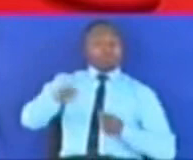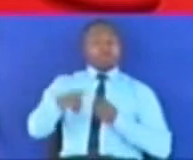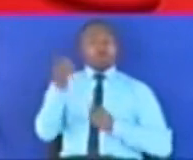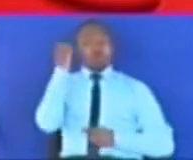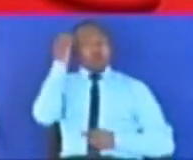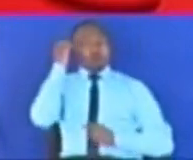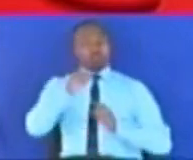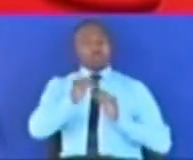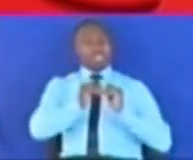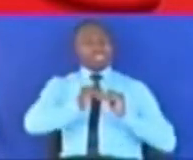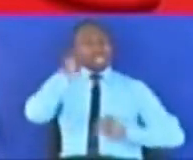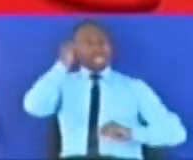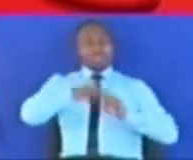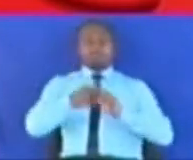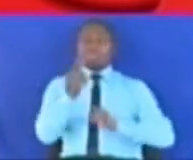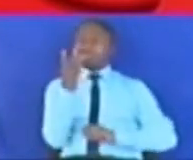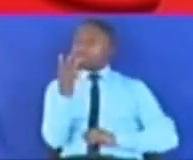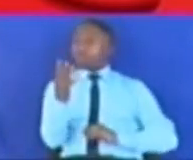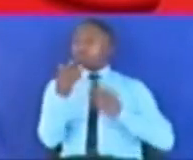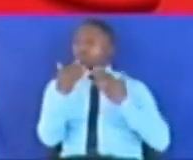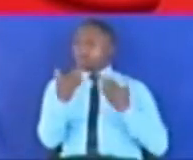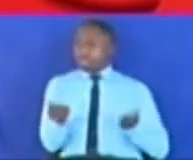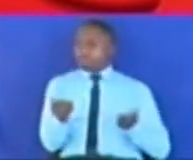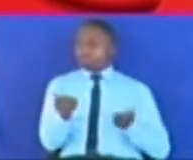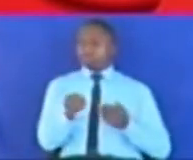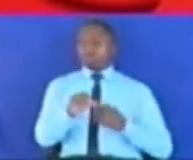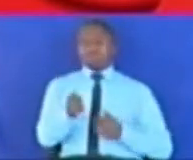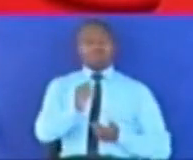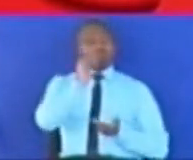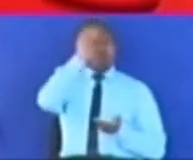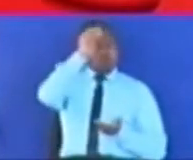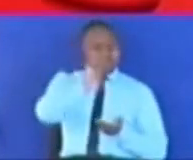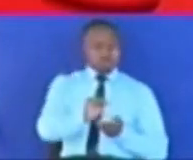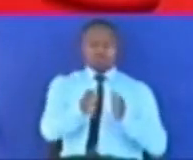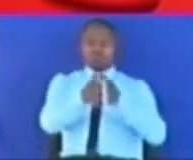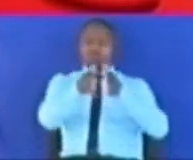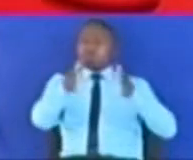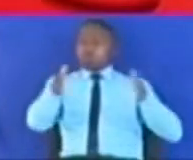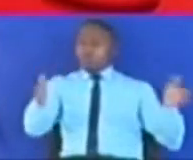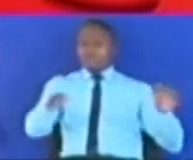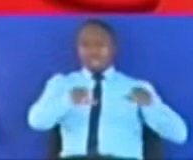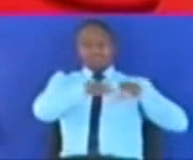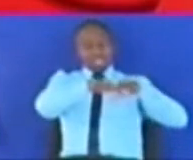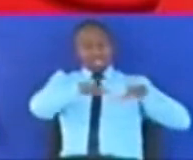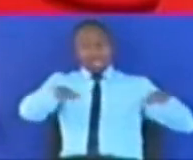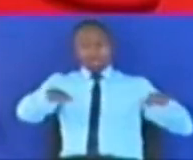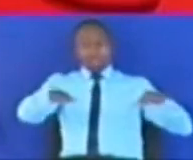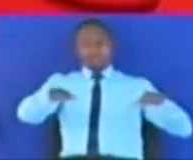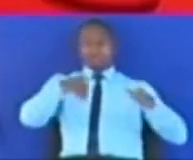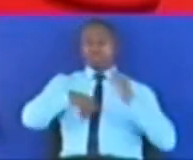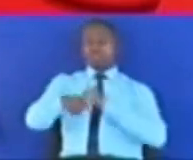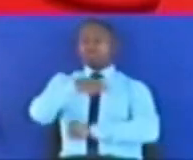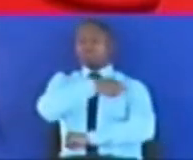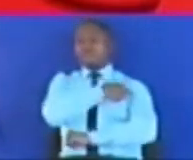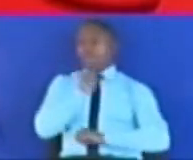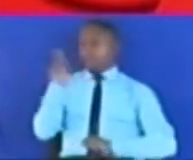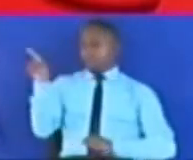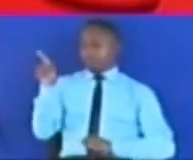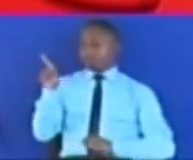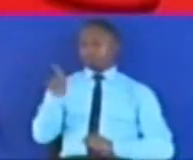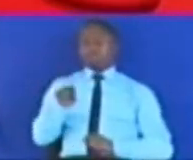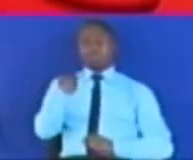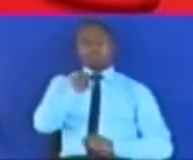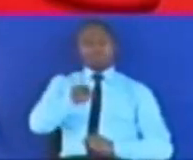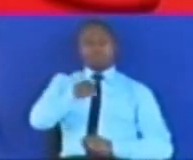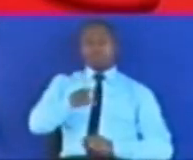wagonjwa zaidi ya 300. Kwa hiyo bado tuna upungufu mkubwa sana wa vitanda katika hospitali ya manispaa